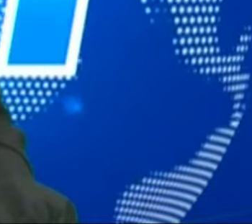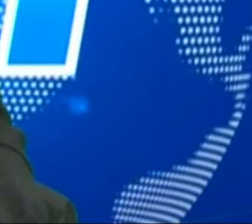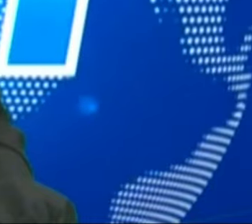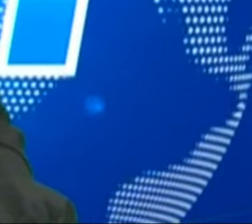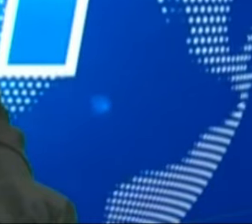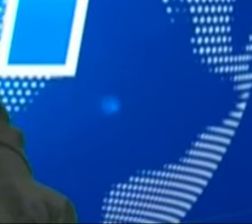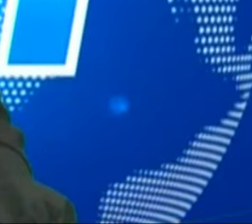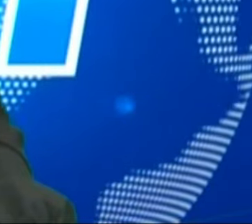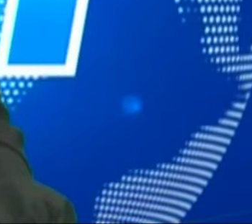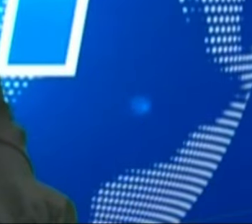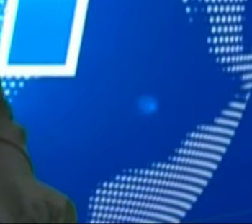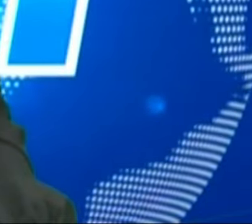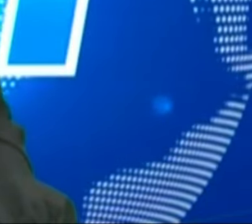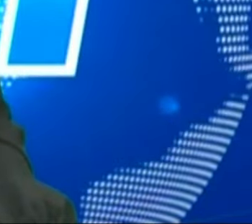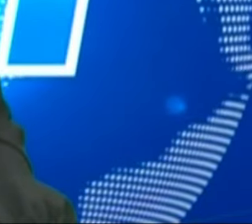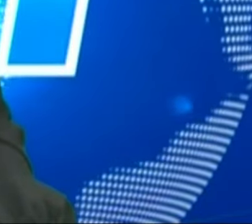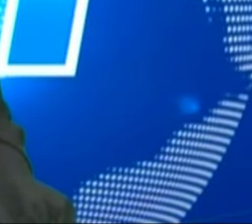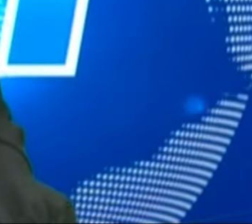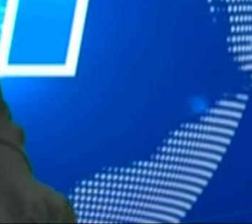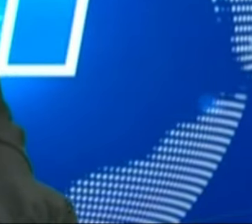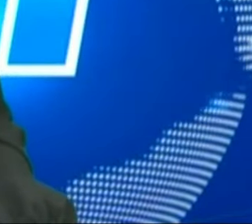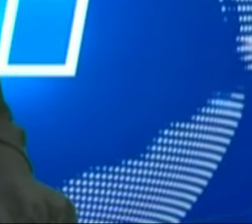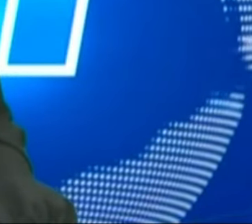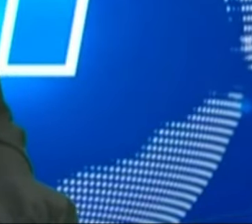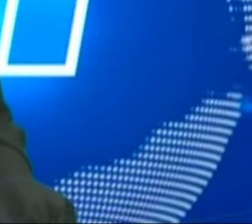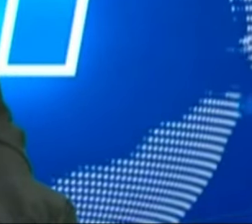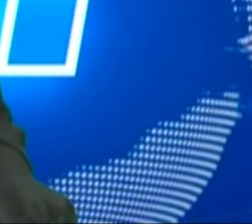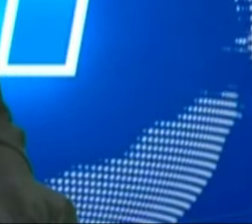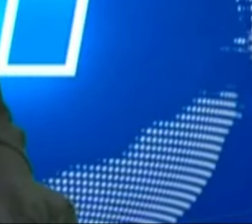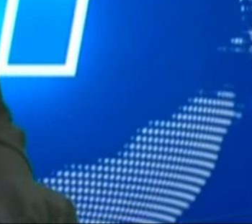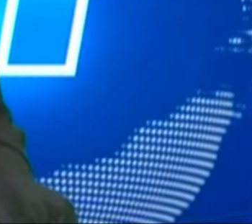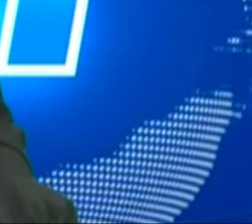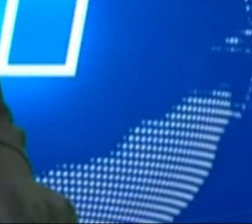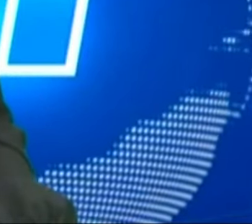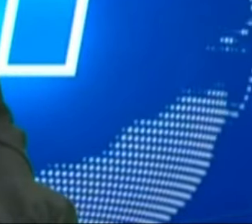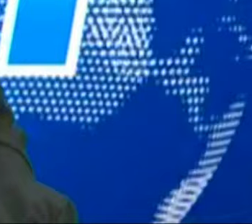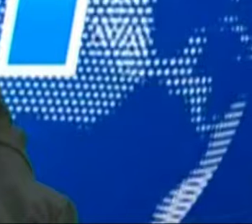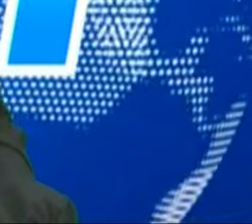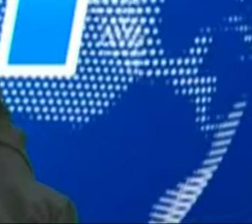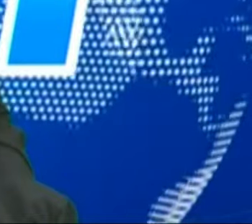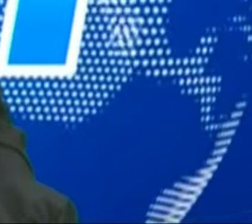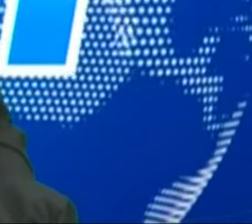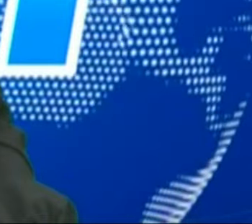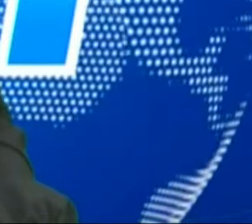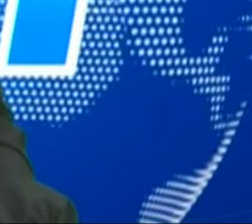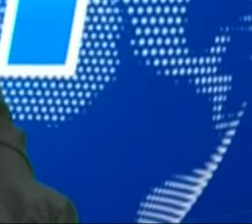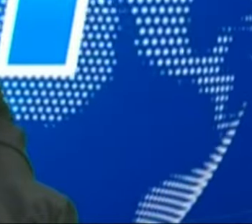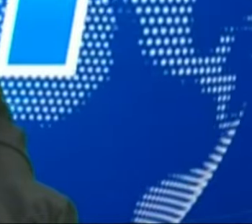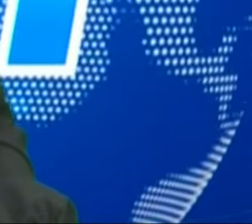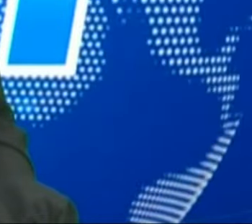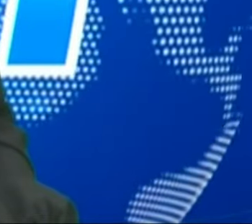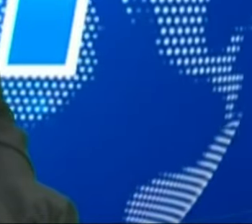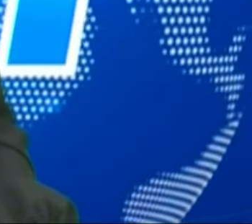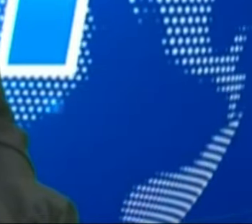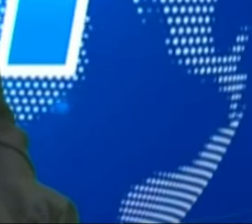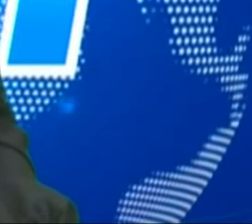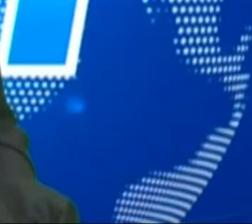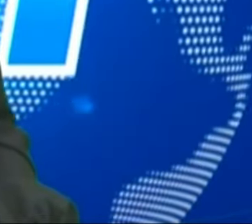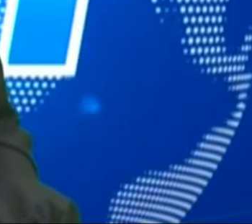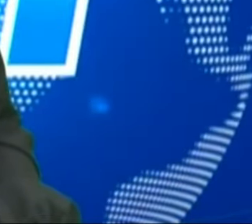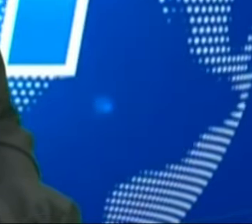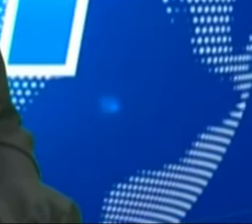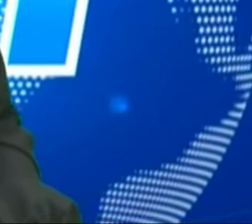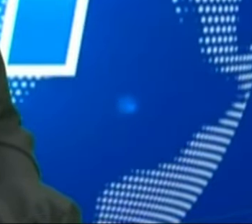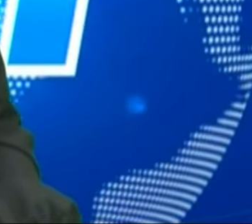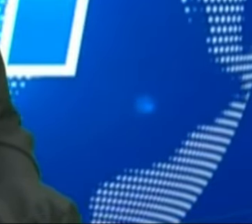dans ce journal. Bienvenue à toutes et à tous. La première conférence internationale sur la forestation et les reboisements a vécu